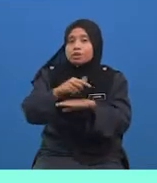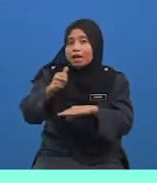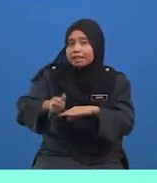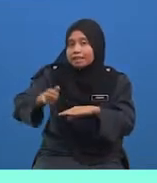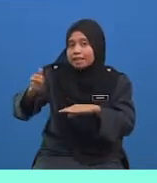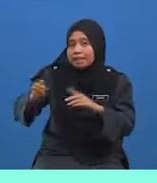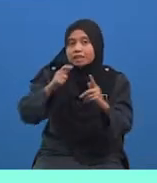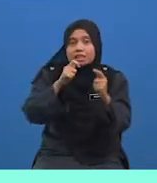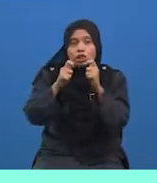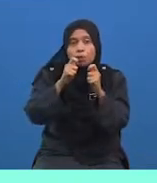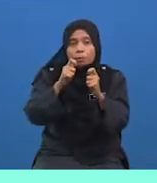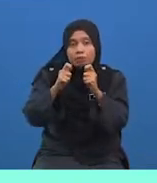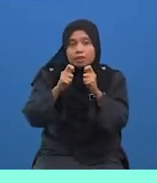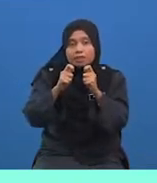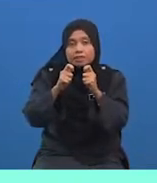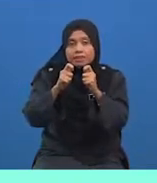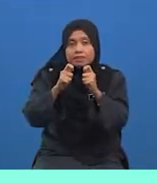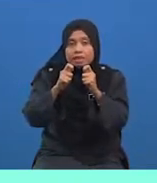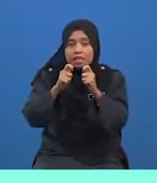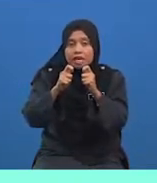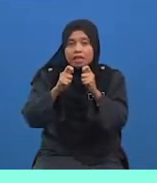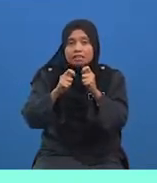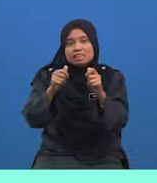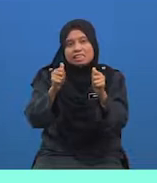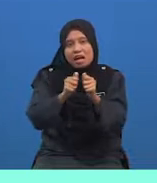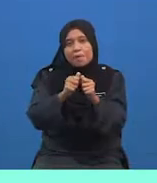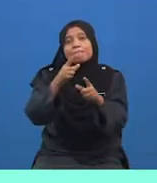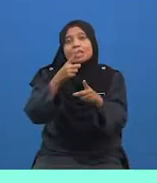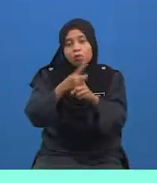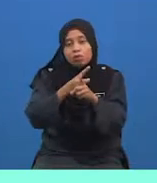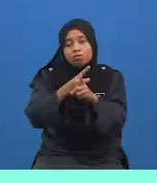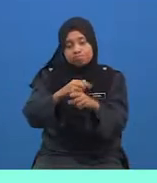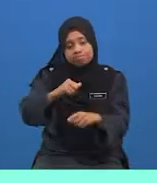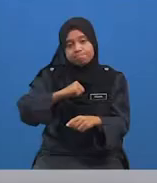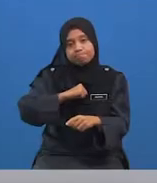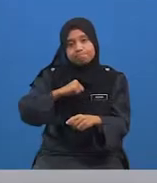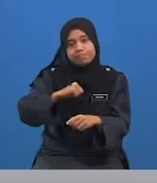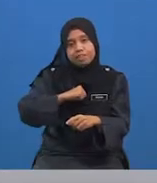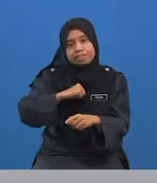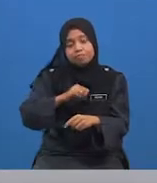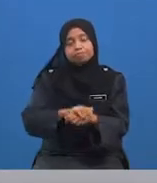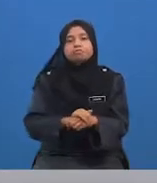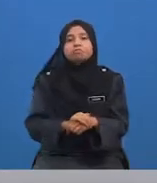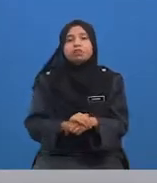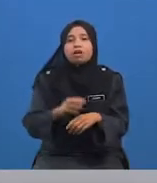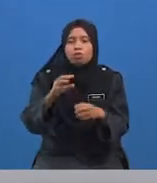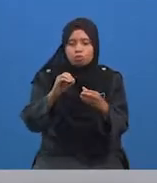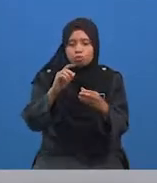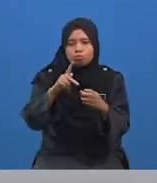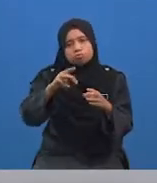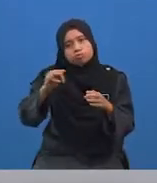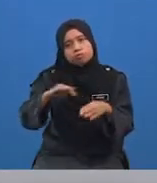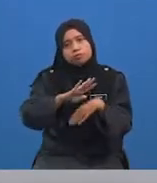alat telekomunikasi secara beretika. Okey murid-murid